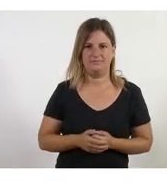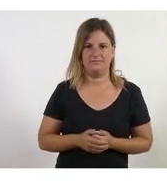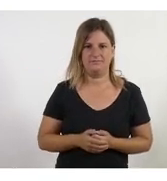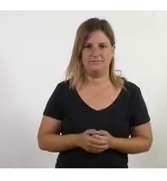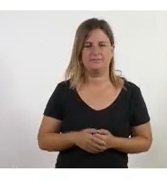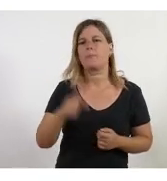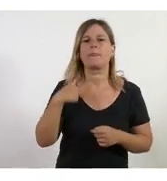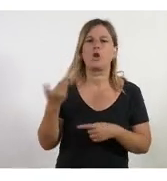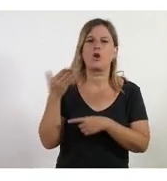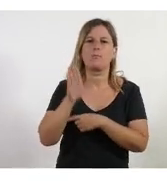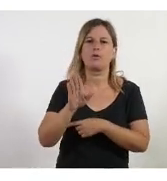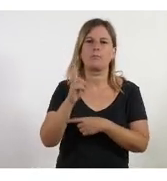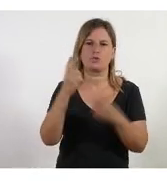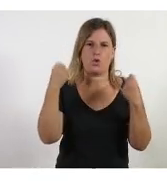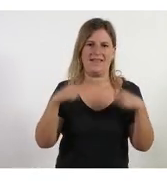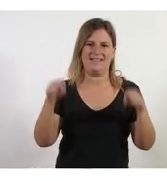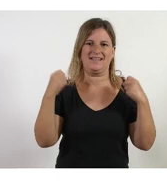Us proposo ara un exercici